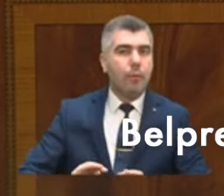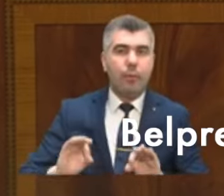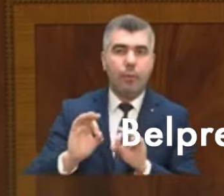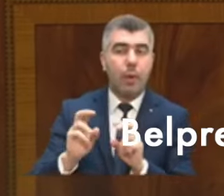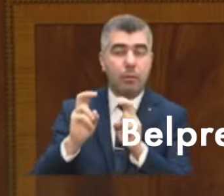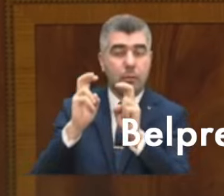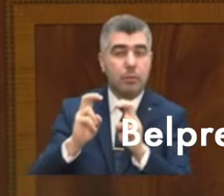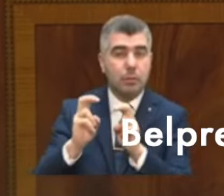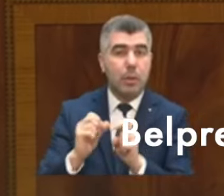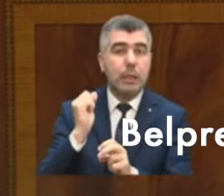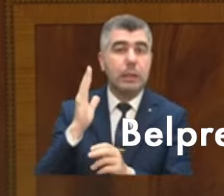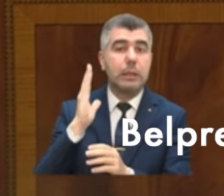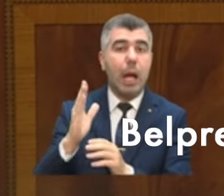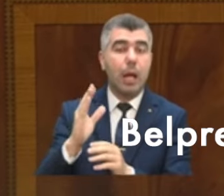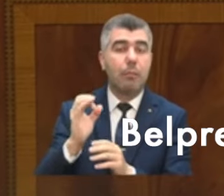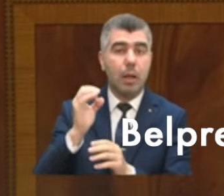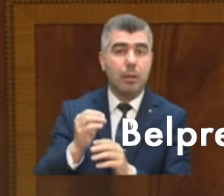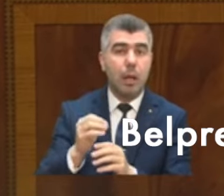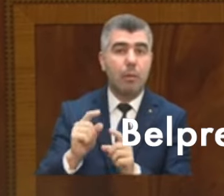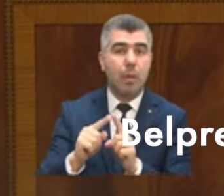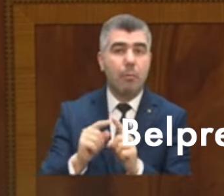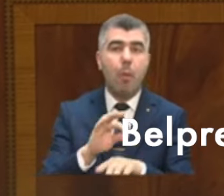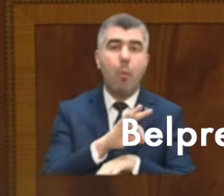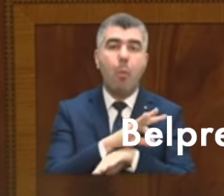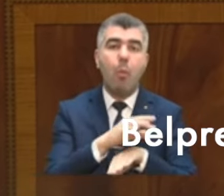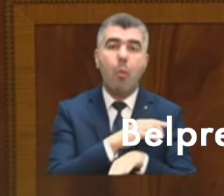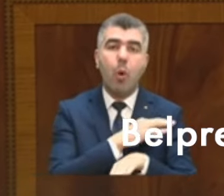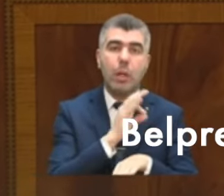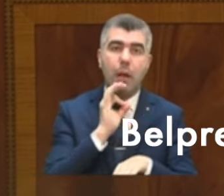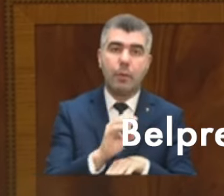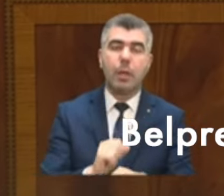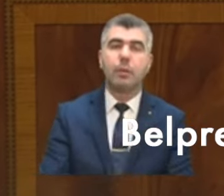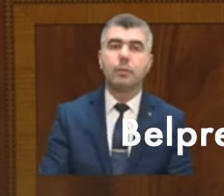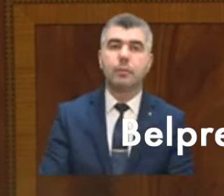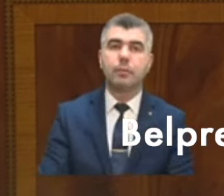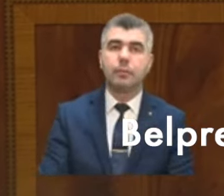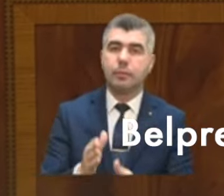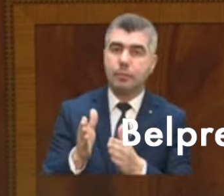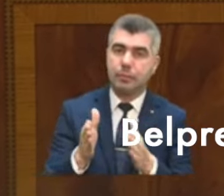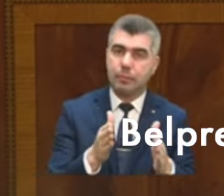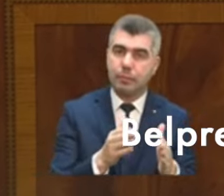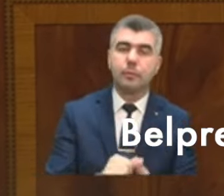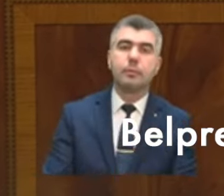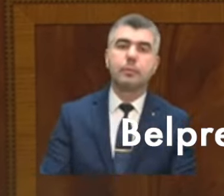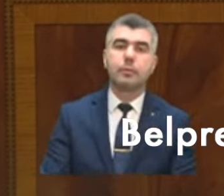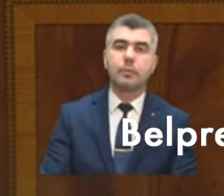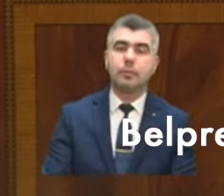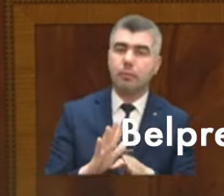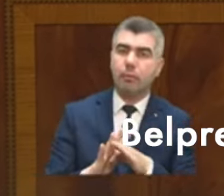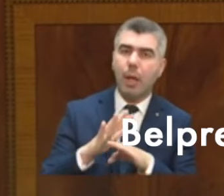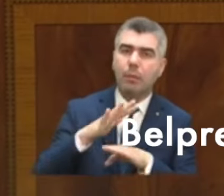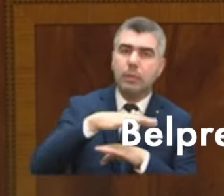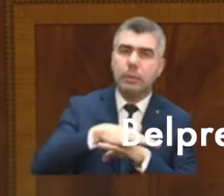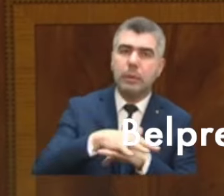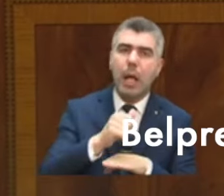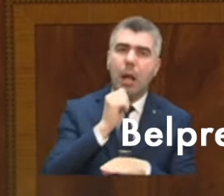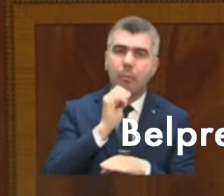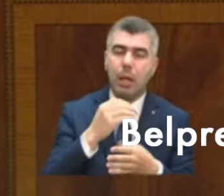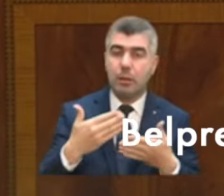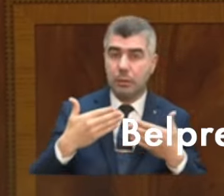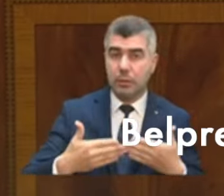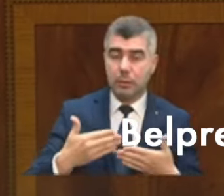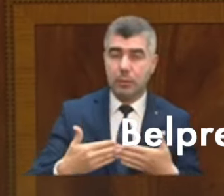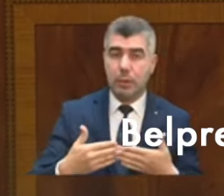المعدلات الضريبيه على الاجور وترشيد النفقات العموميه فيما يتعلق بمحور السد تعيش بلادنا اليوم